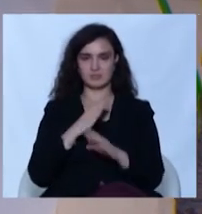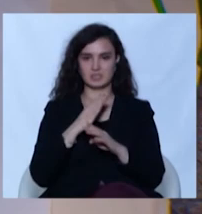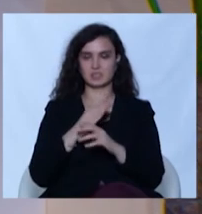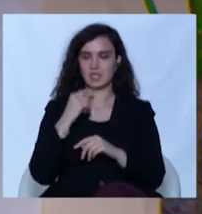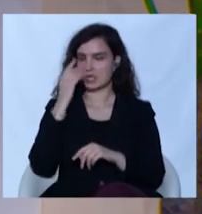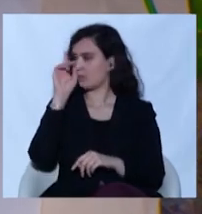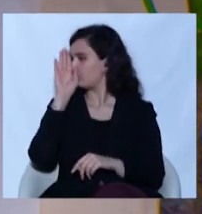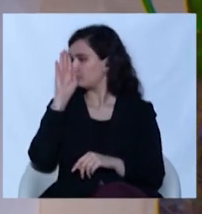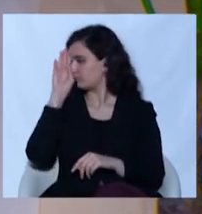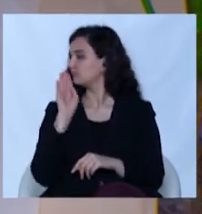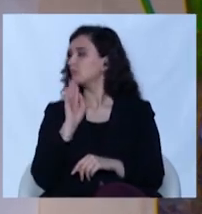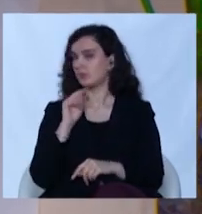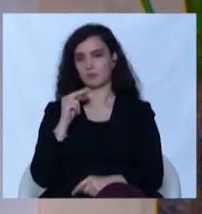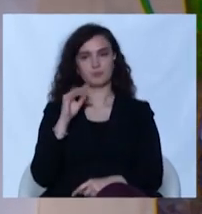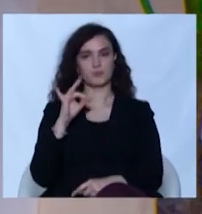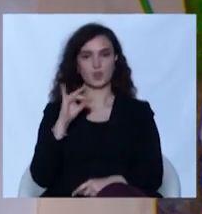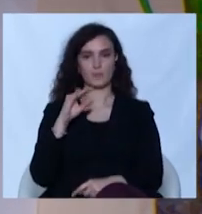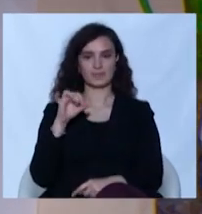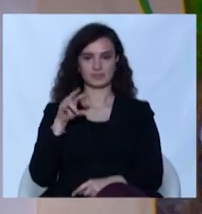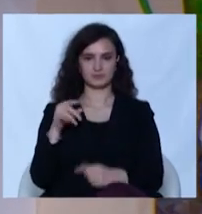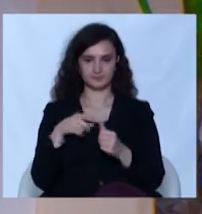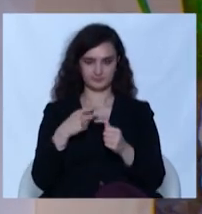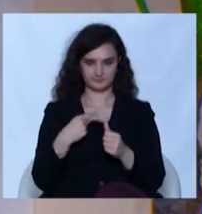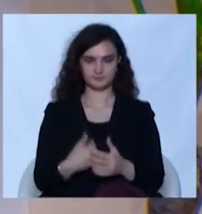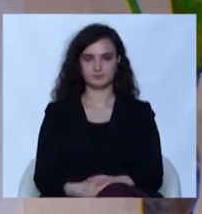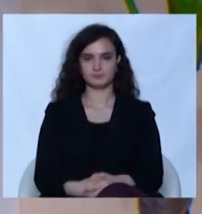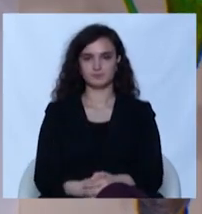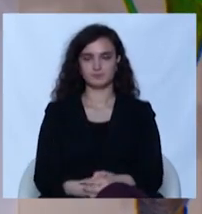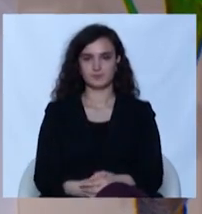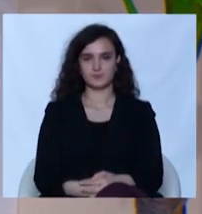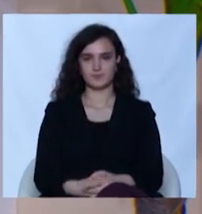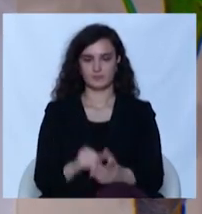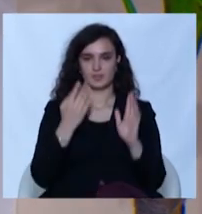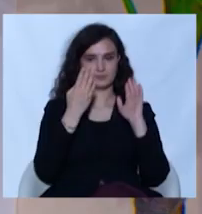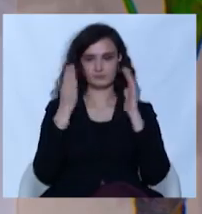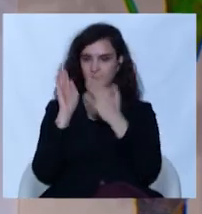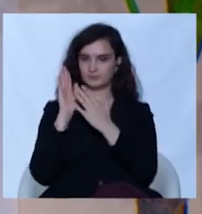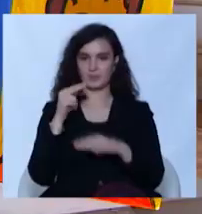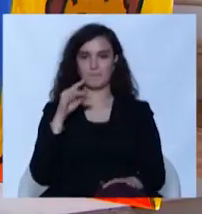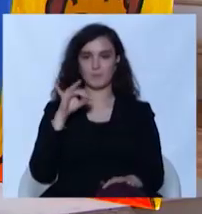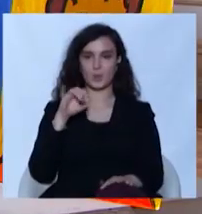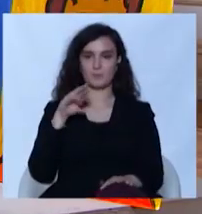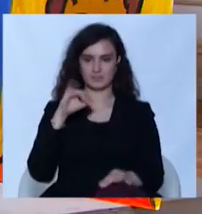პროფილი, ხო? ეხლა ჩვენ გავაკეთოთ პროფილში